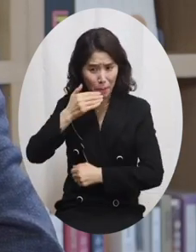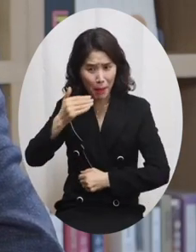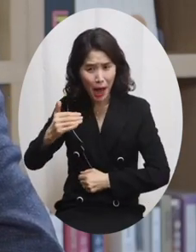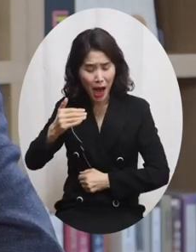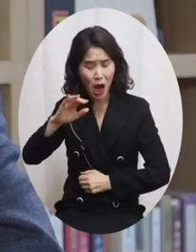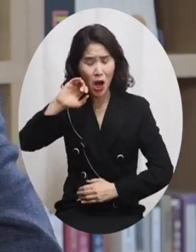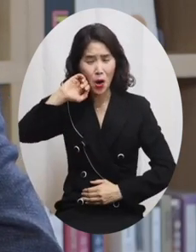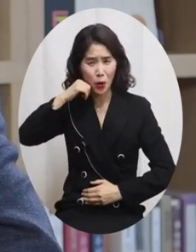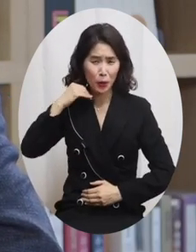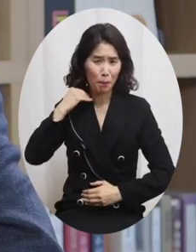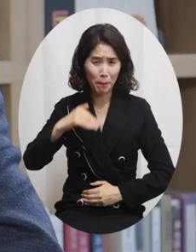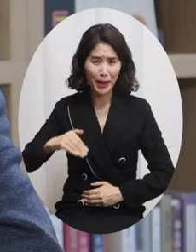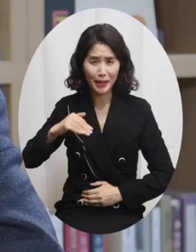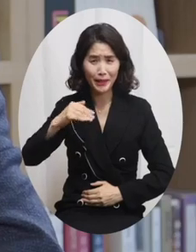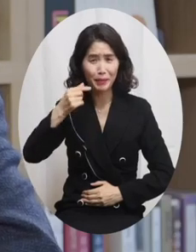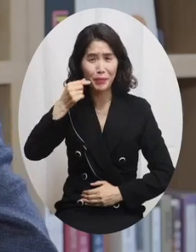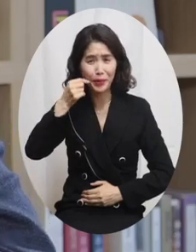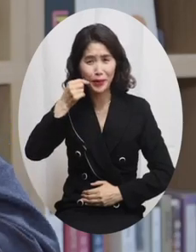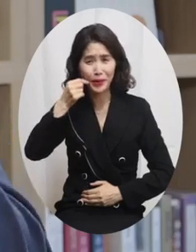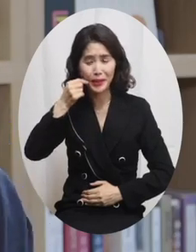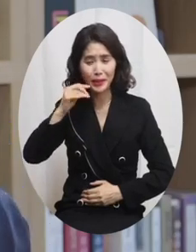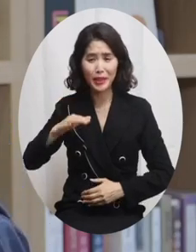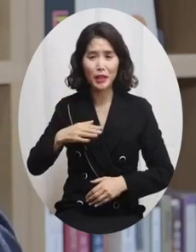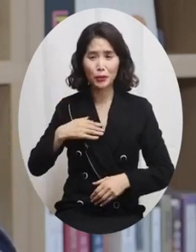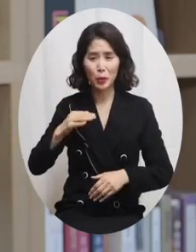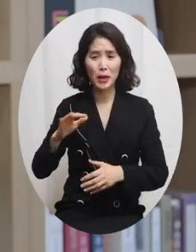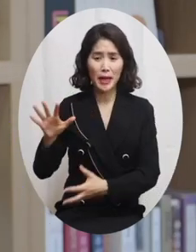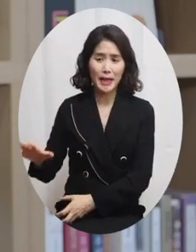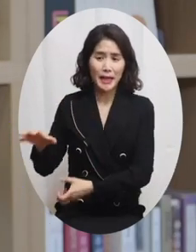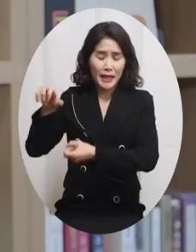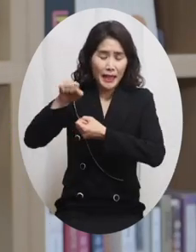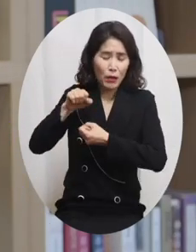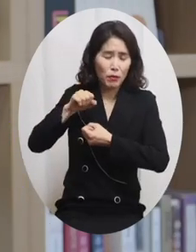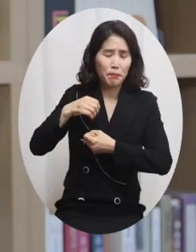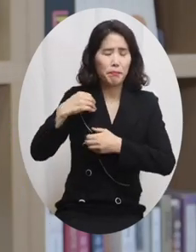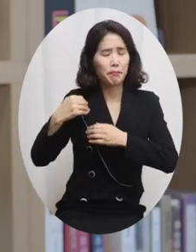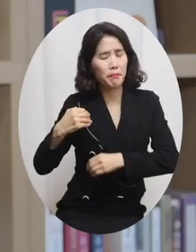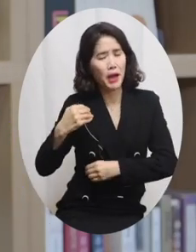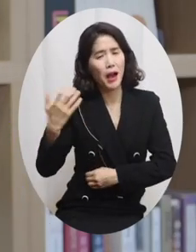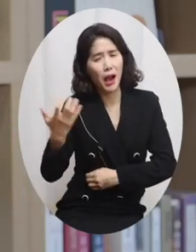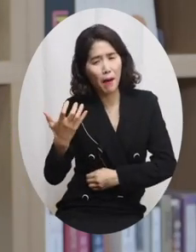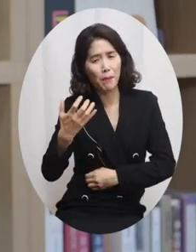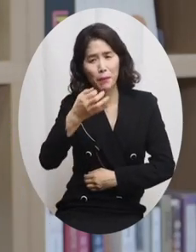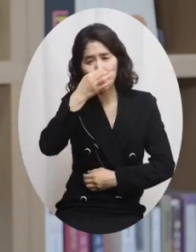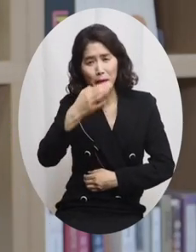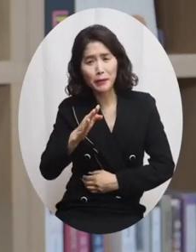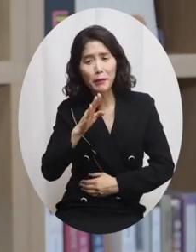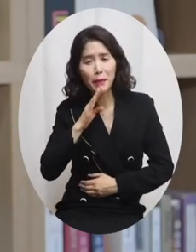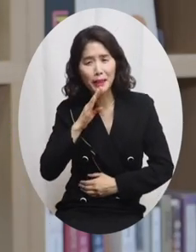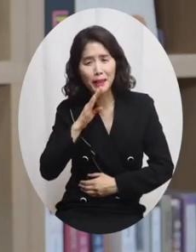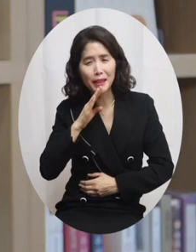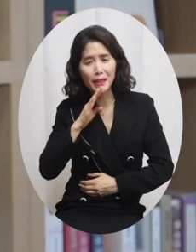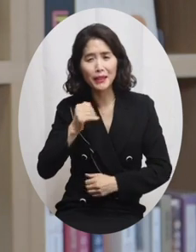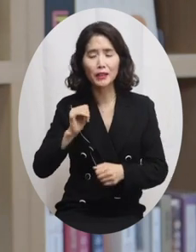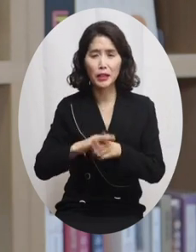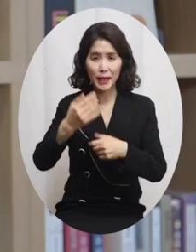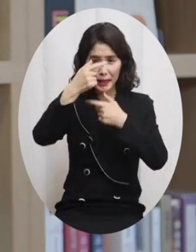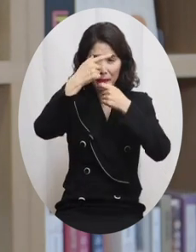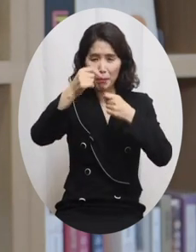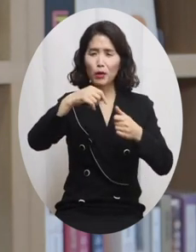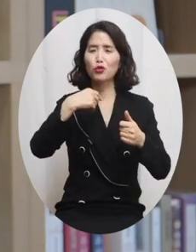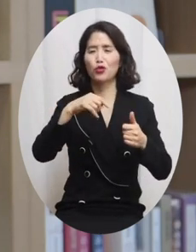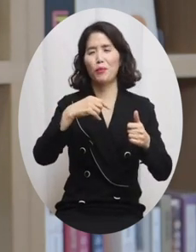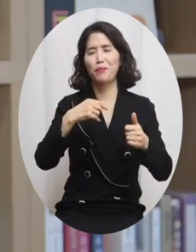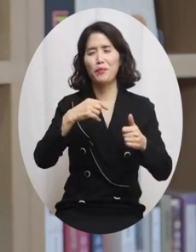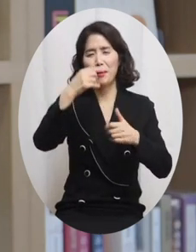빨기도 그럼요. 쉽지 않고 또 네. 그걸 갖고 세탁소까지 가는 것도 쉽지 않고 아 그렇네요 아, 그래서 그러한 그 맞춤형 정책들이